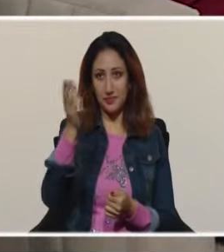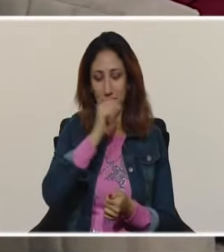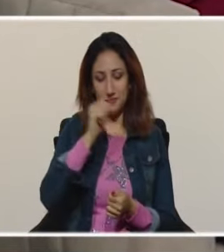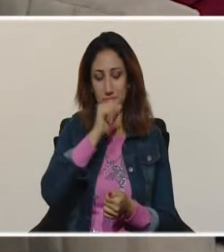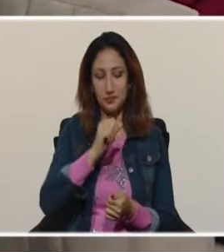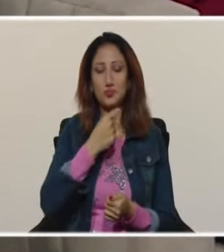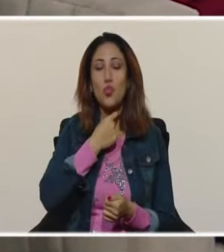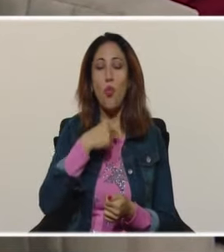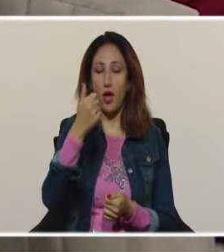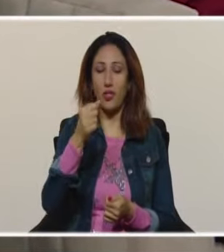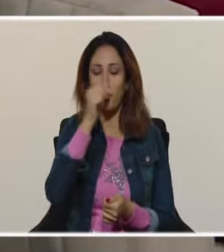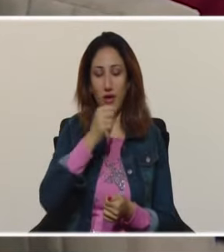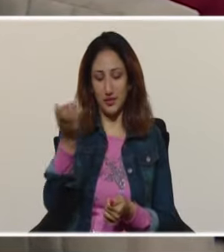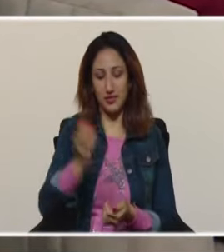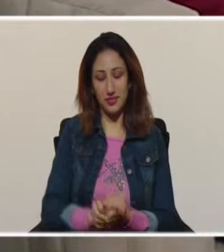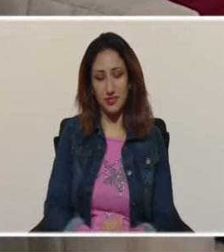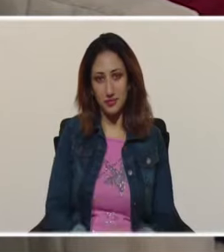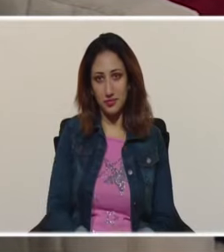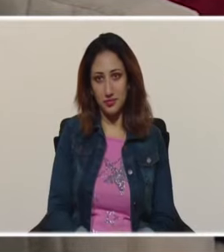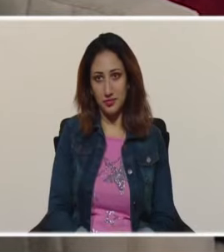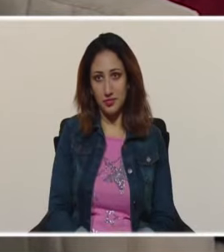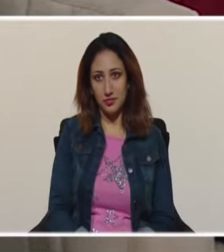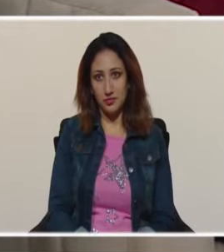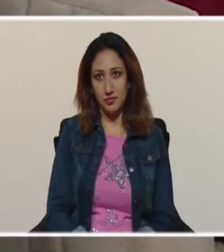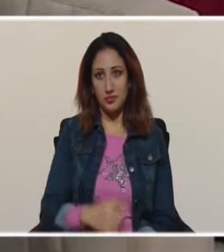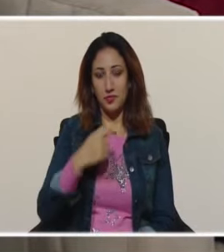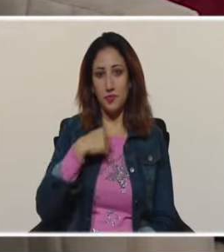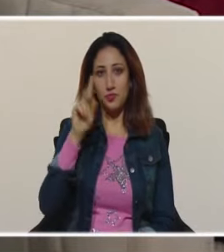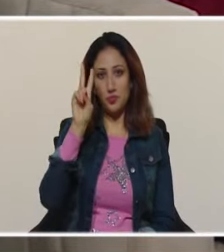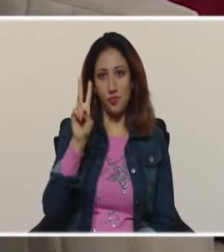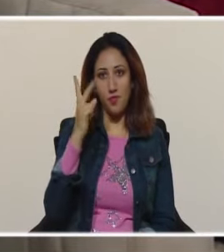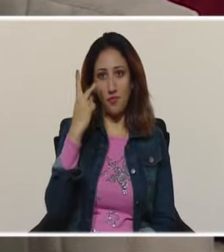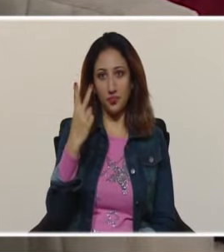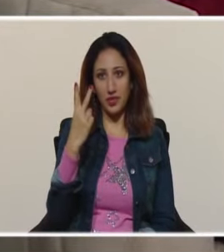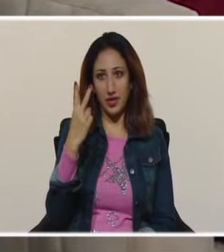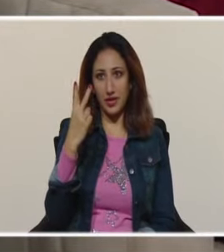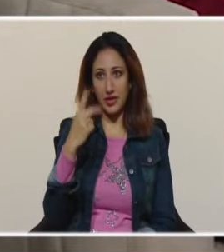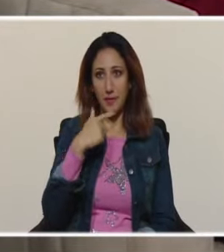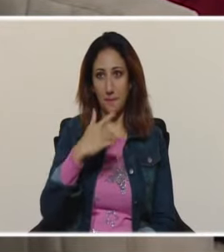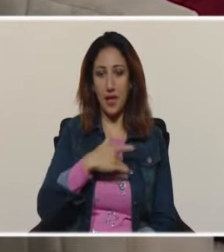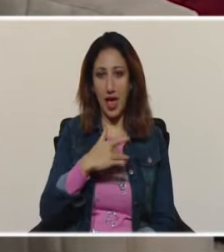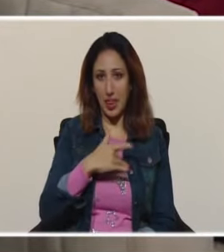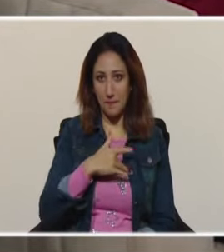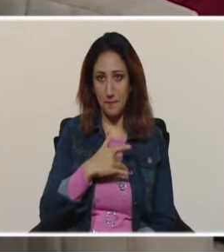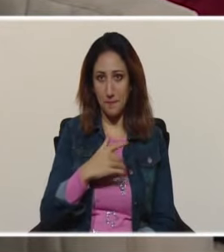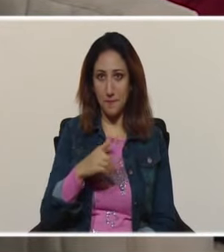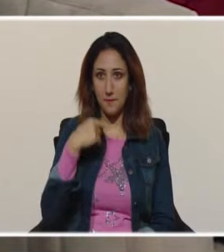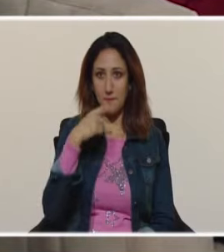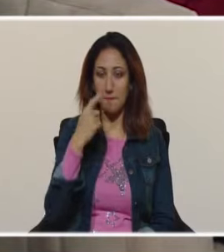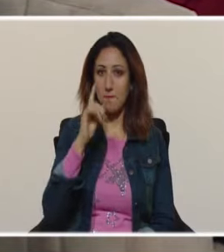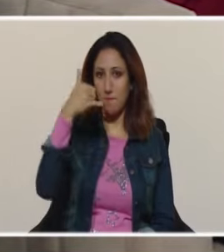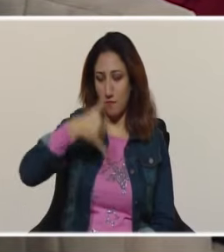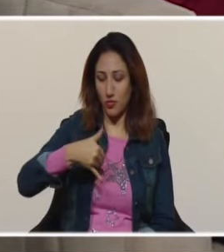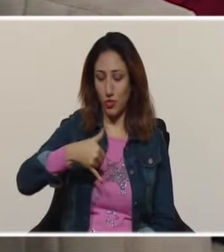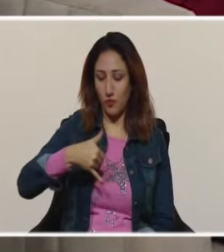احنا بصوتنا حلو يلا يا سيدي يلا بينا احنا واحد اتنين على قلب واحد اخوات والقلب جاحد لا ما تقفش قصادنا